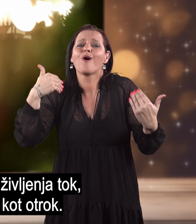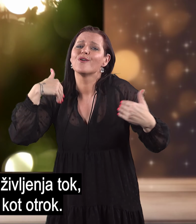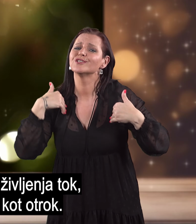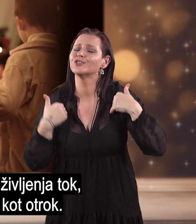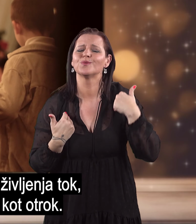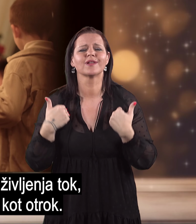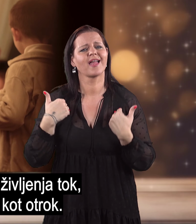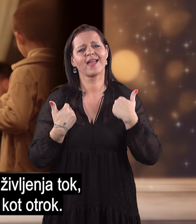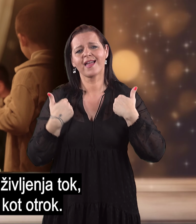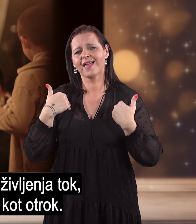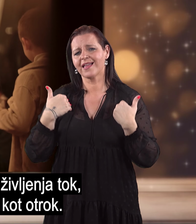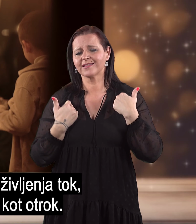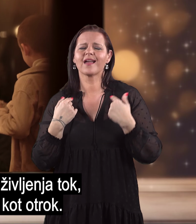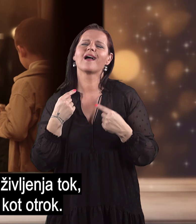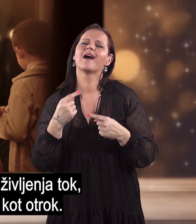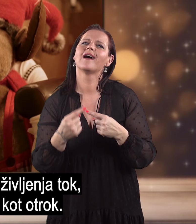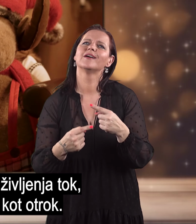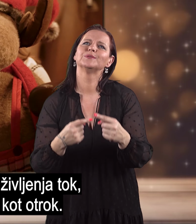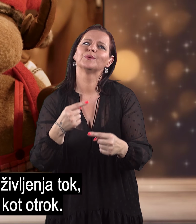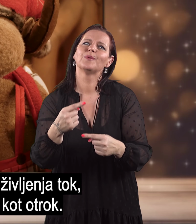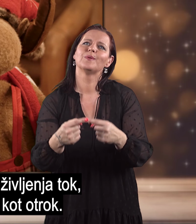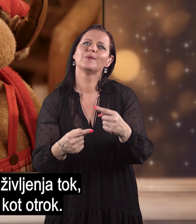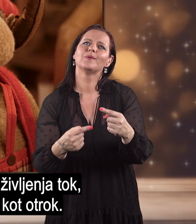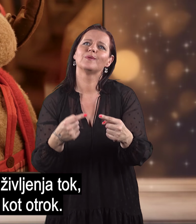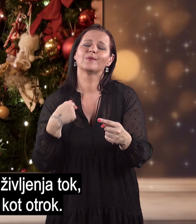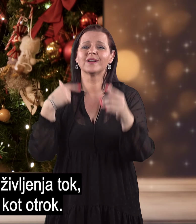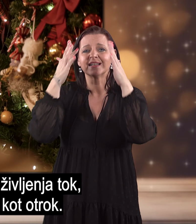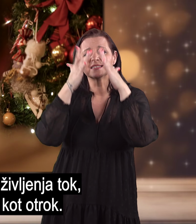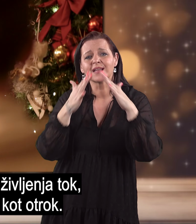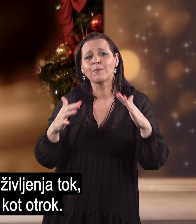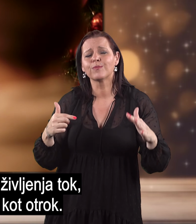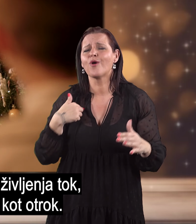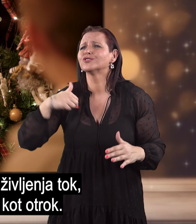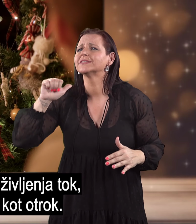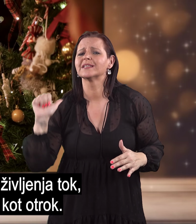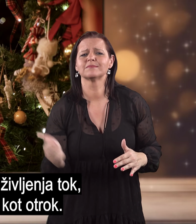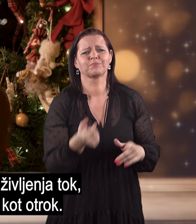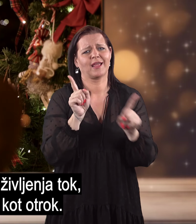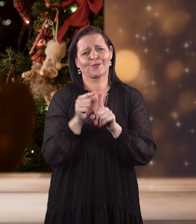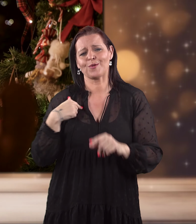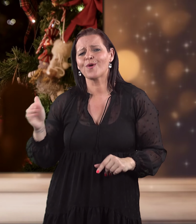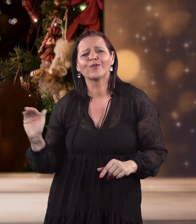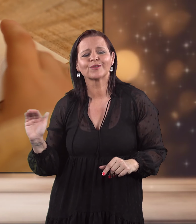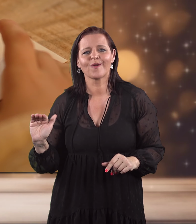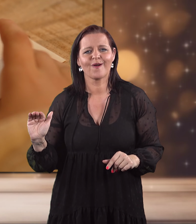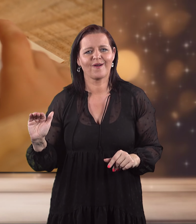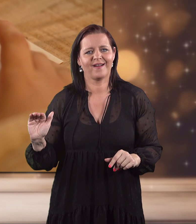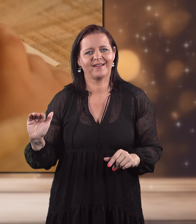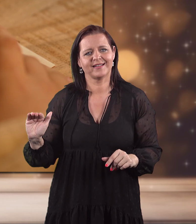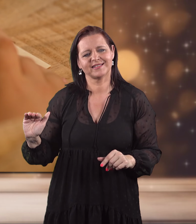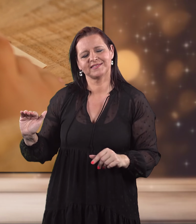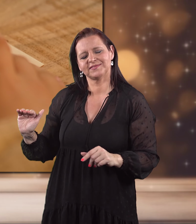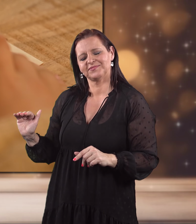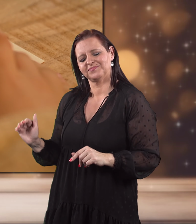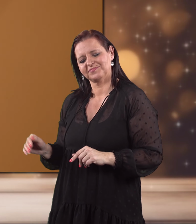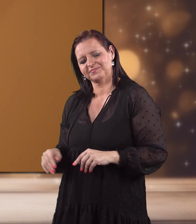napolnijo življenja to, ker za božič sem spet kot